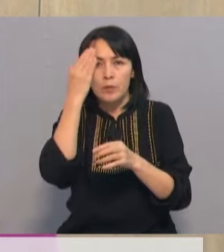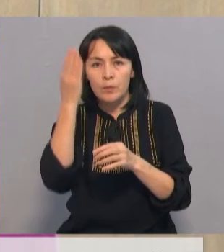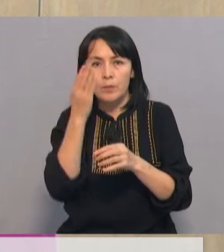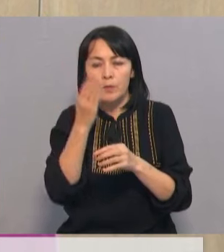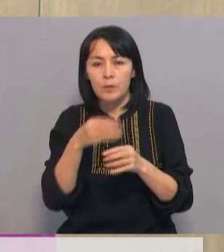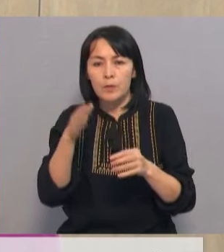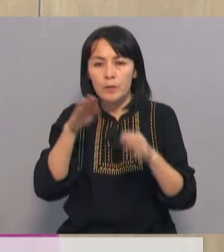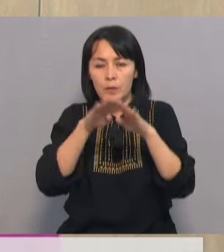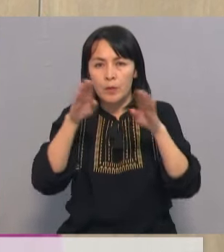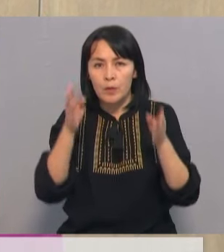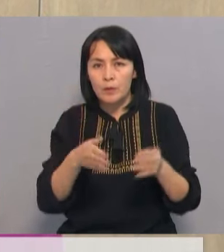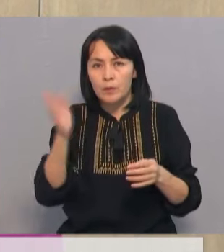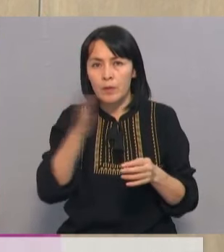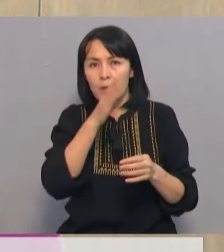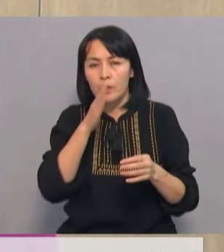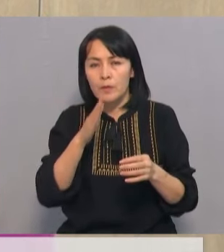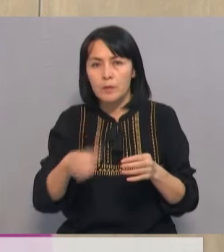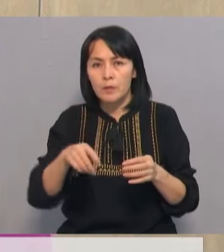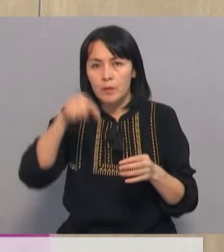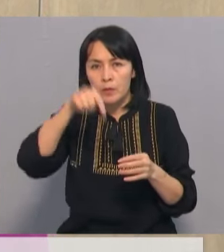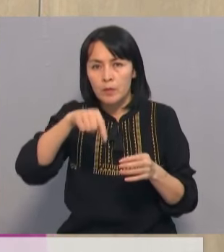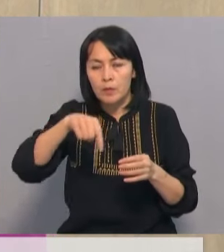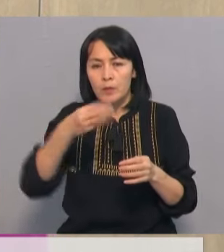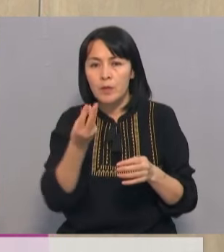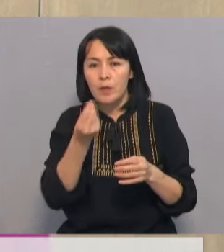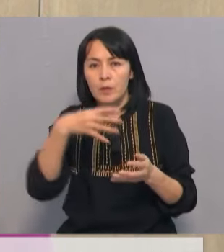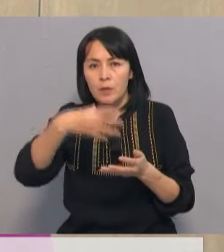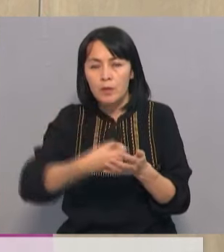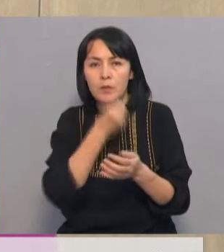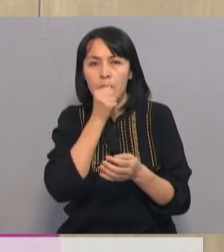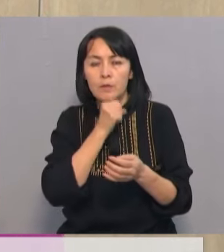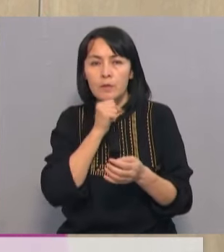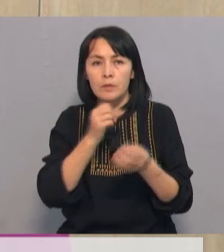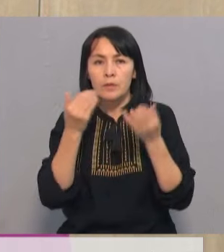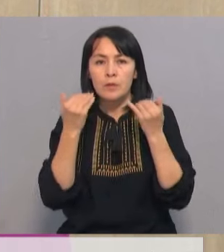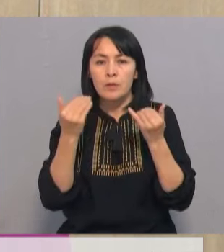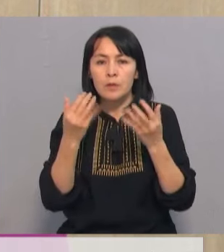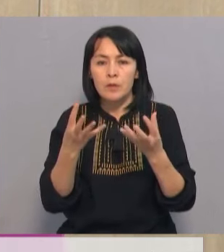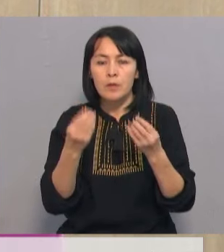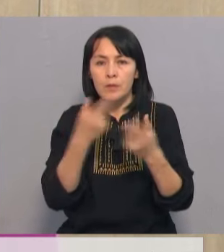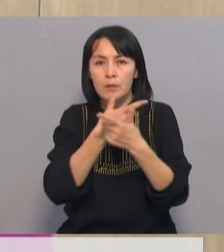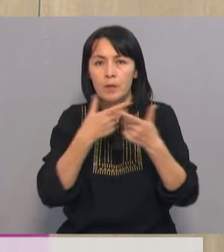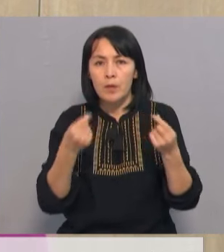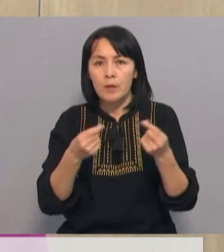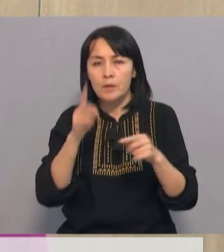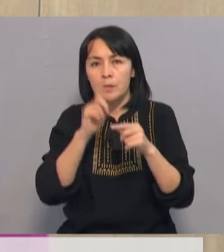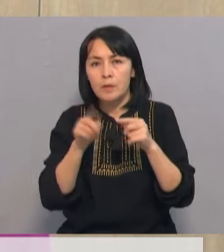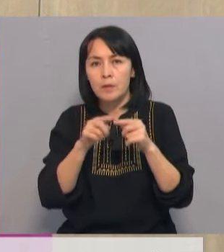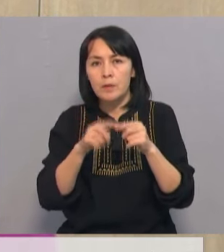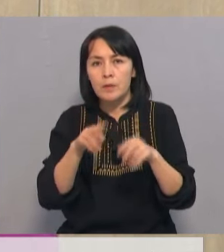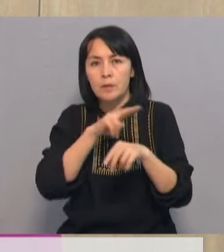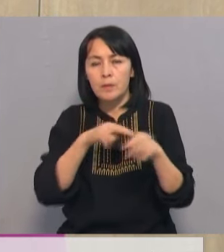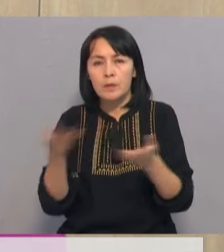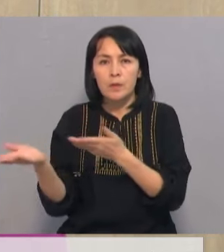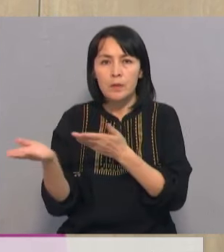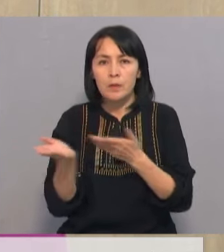вскрыли стоящий перед мечетью металлический ящик и похитили из него деньги. Получив информацию, оперативно прибывшие на